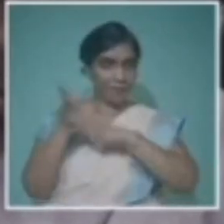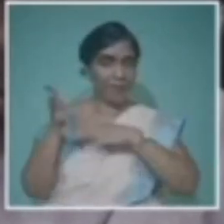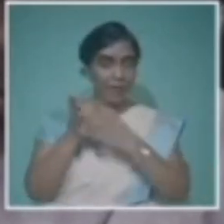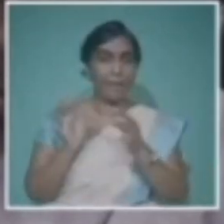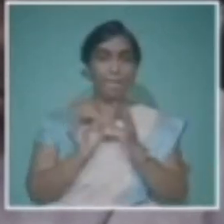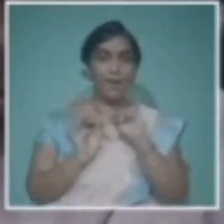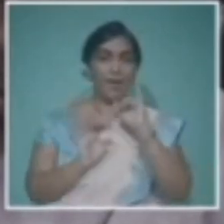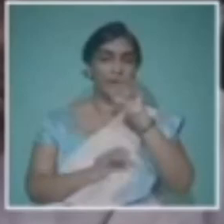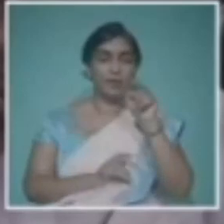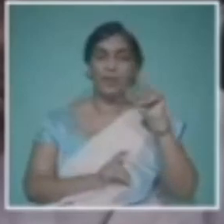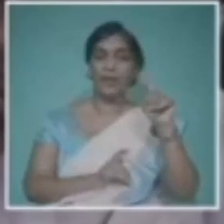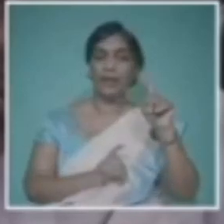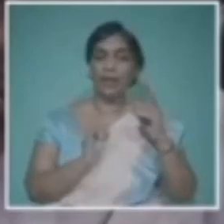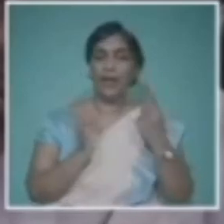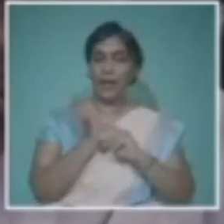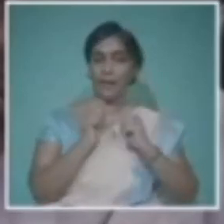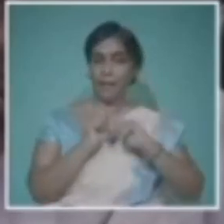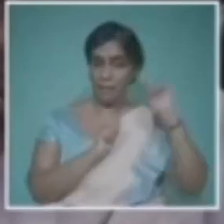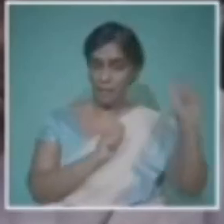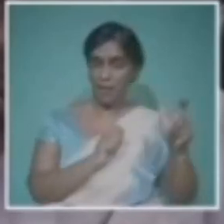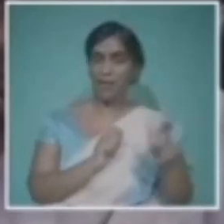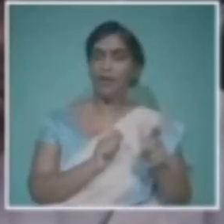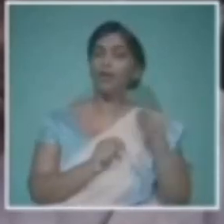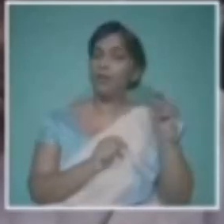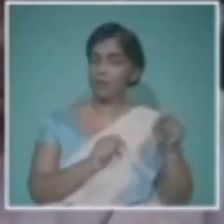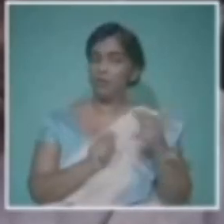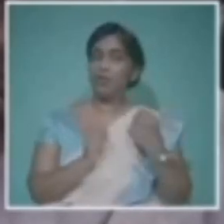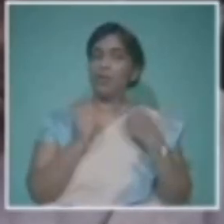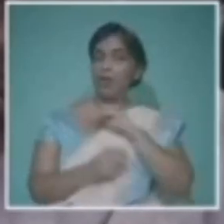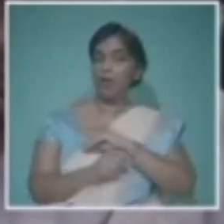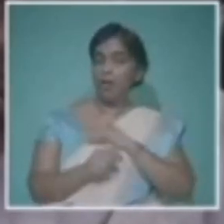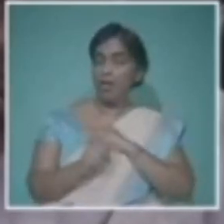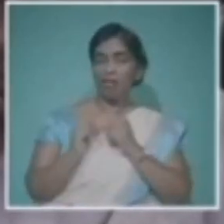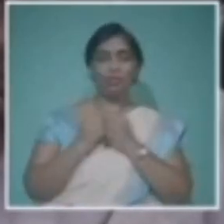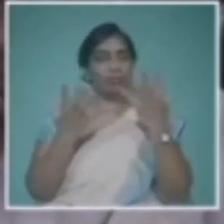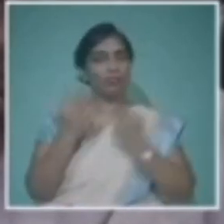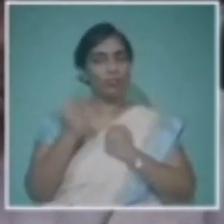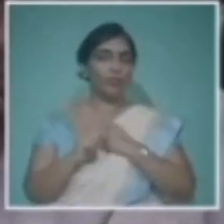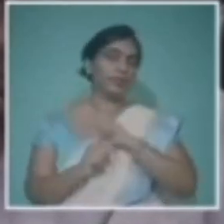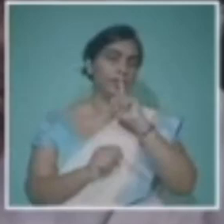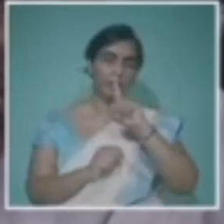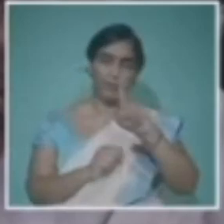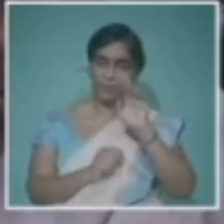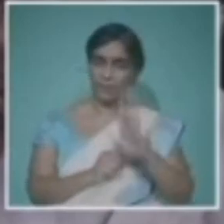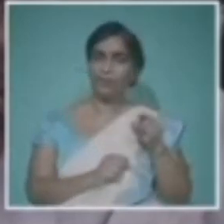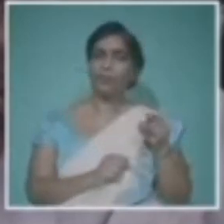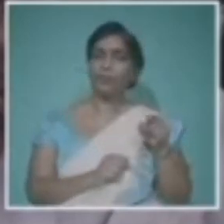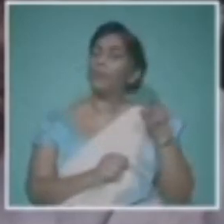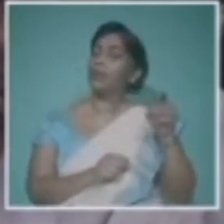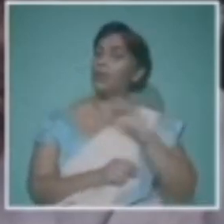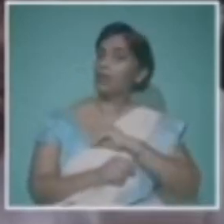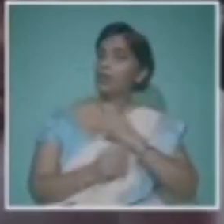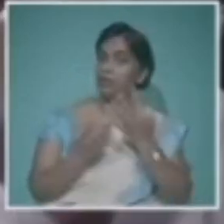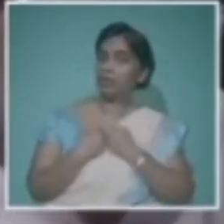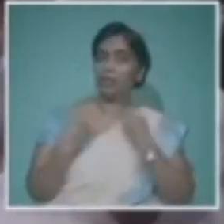බිලියන 6.1ක් ණය ගෙවන්න තිබෙනවා. ඒ සඳහා ආදායම් වෙන මාර්ග කියලා තිබුණා. ඒ ආදායම්